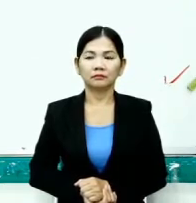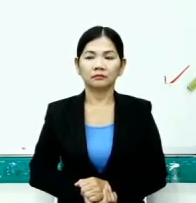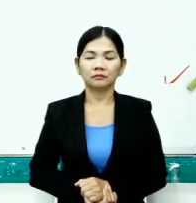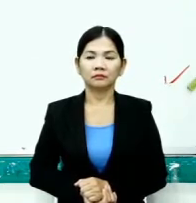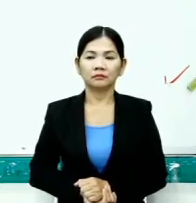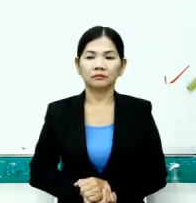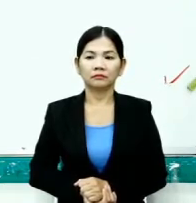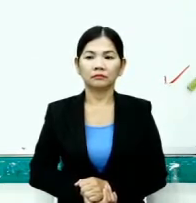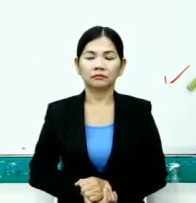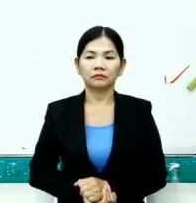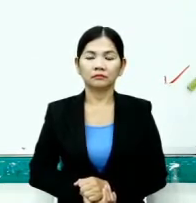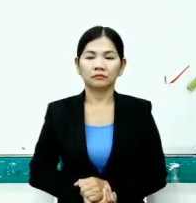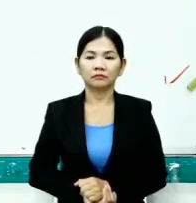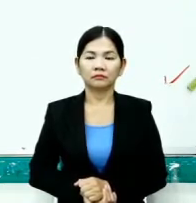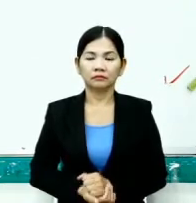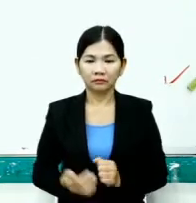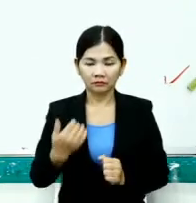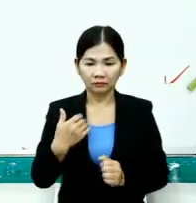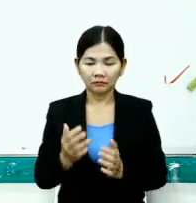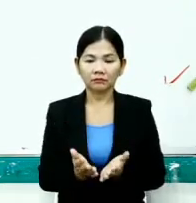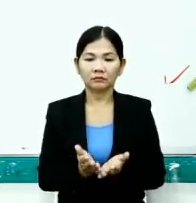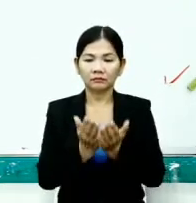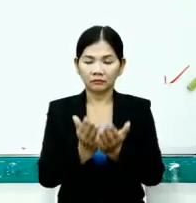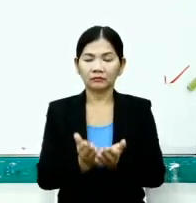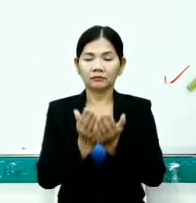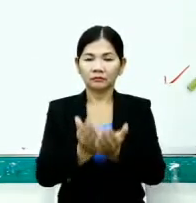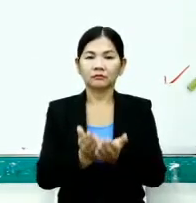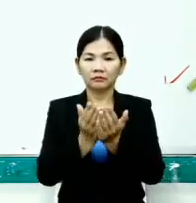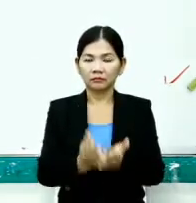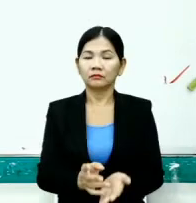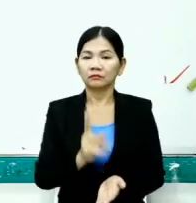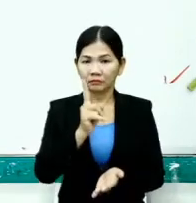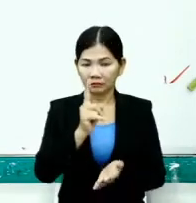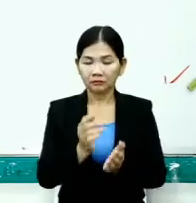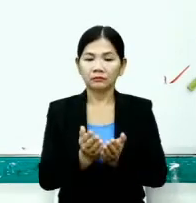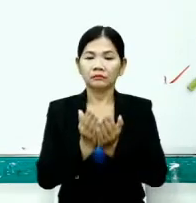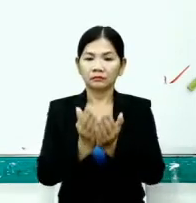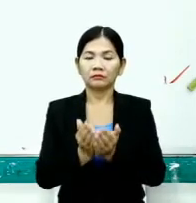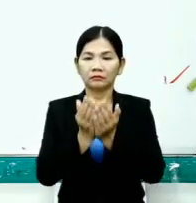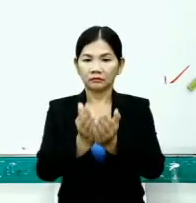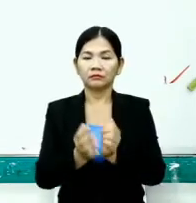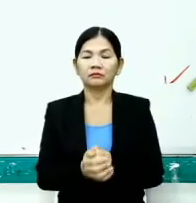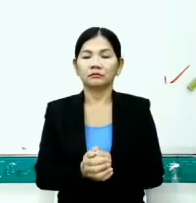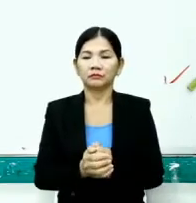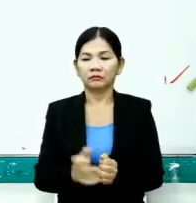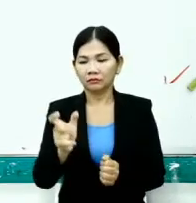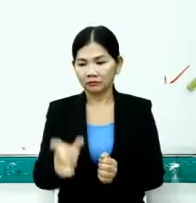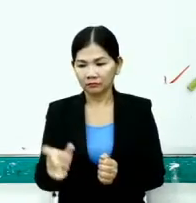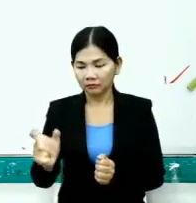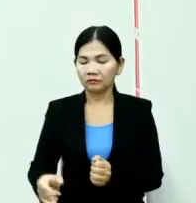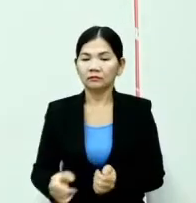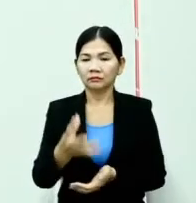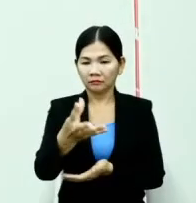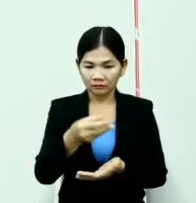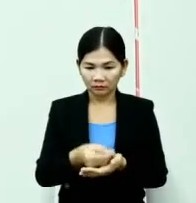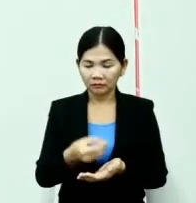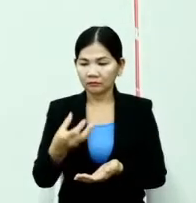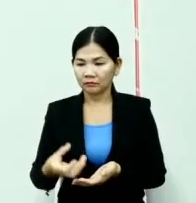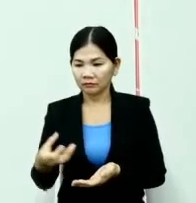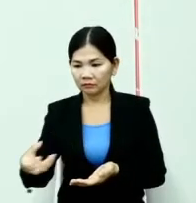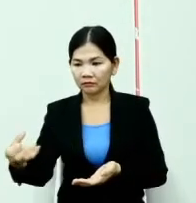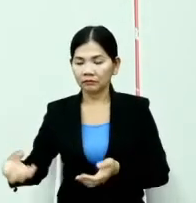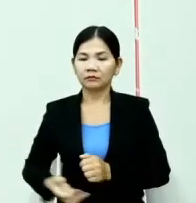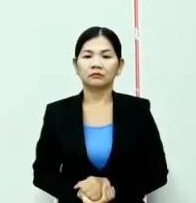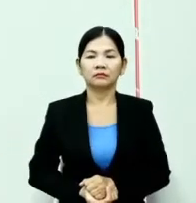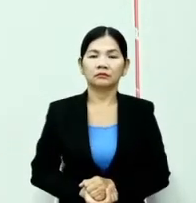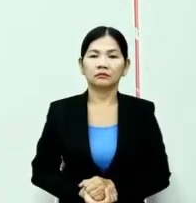ចាអញ្ចឹងកូនមើលណានេះជារូបកប៉ាល់មួយណាកូនចាកប៉ាល់គឺសម្រាប់ដឹកមនុស្សឬក៏ដឹកទំនិញណាកូនចា